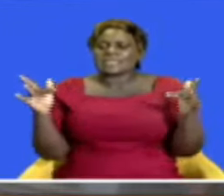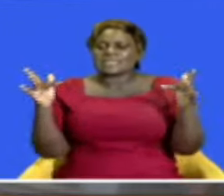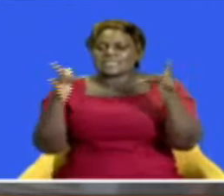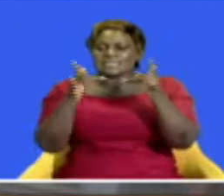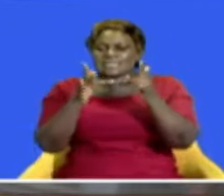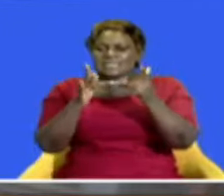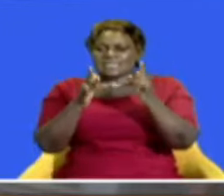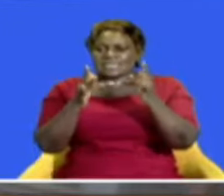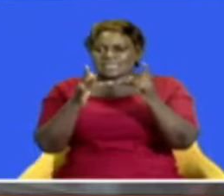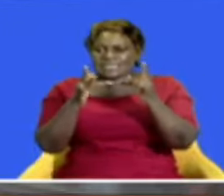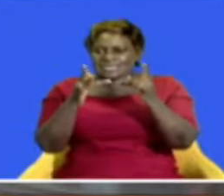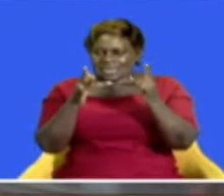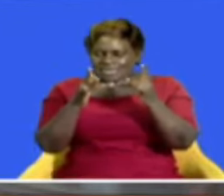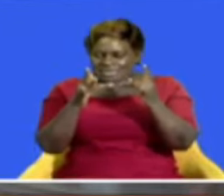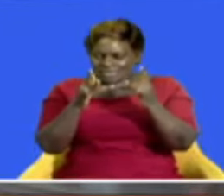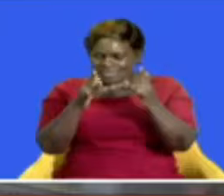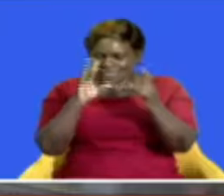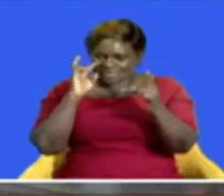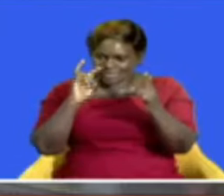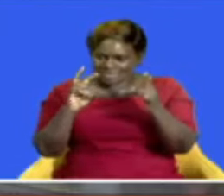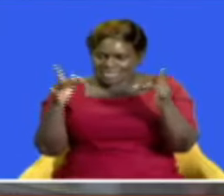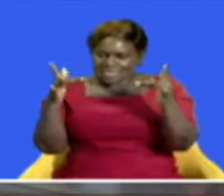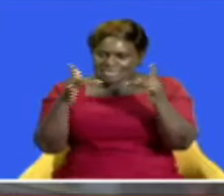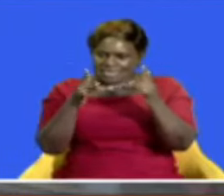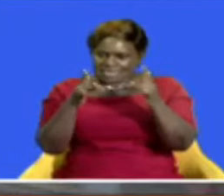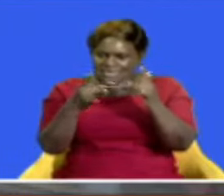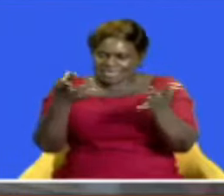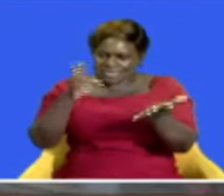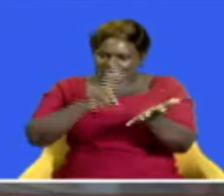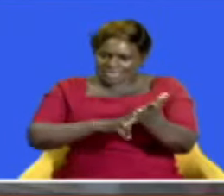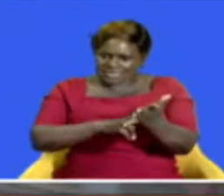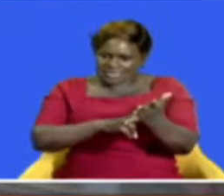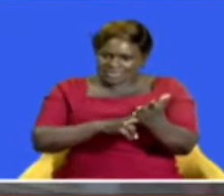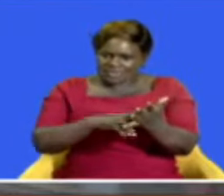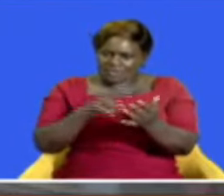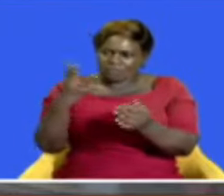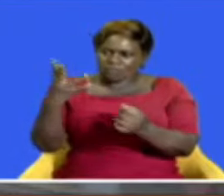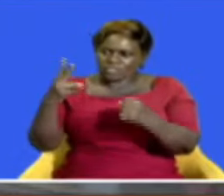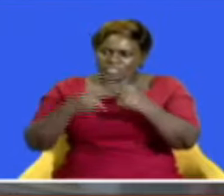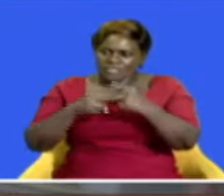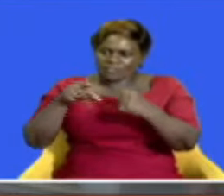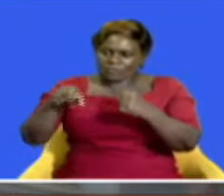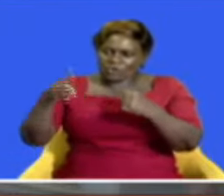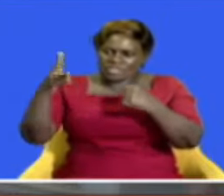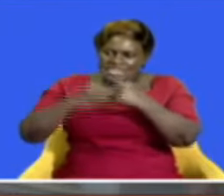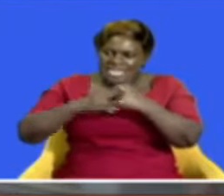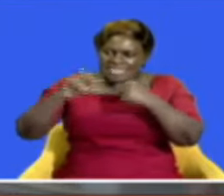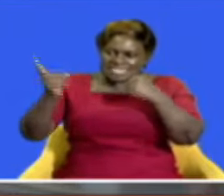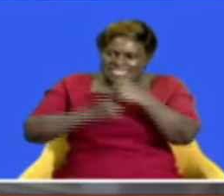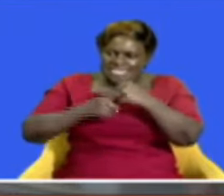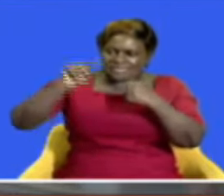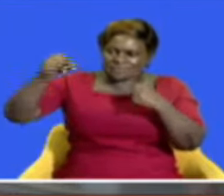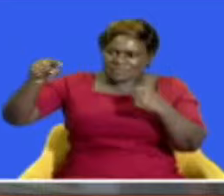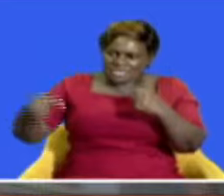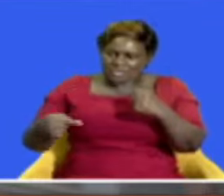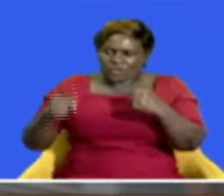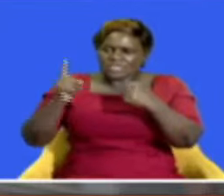ambayo umeizungumzia, tunaona kwamba internet subscription ilikuwa 47.96 million